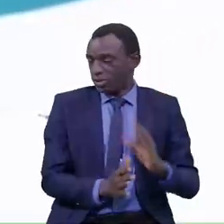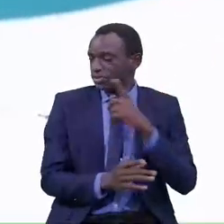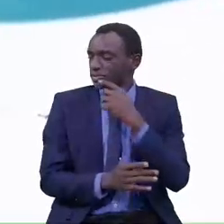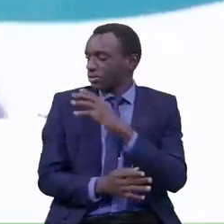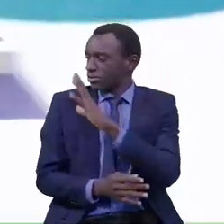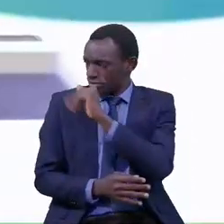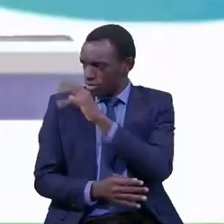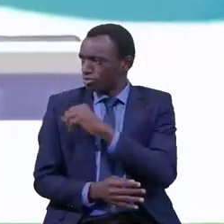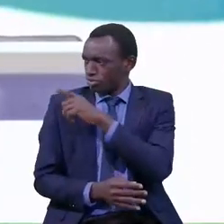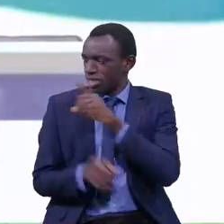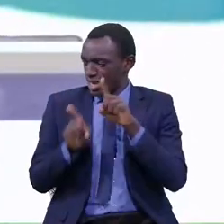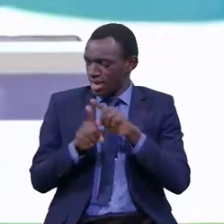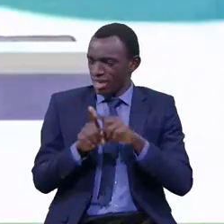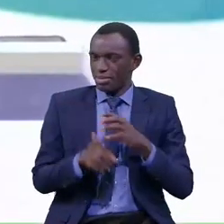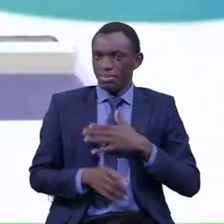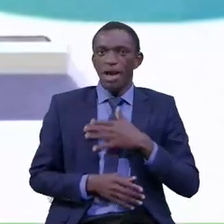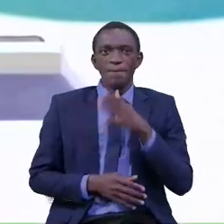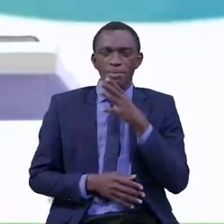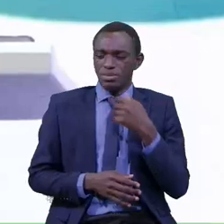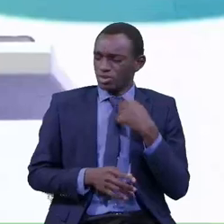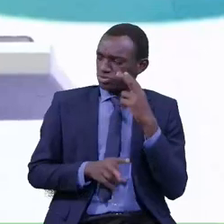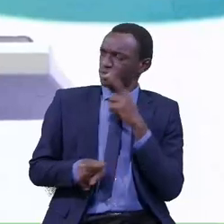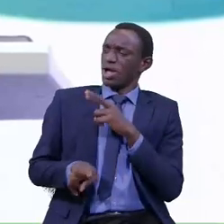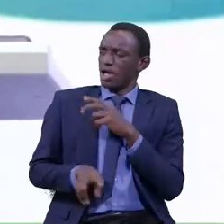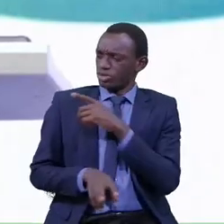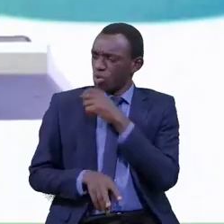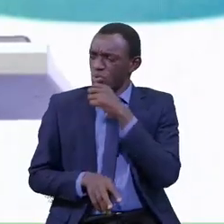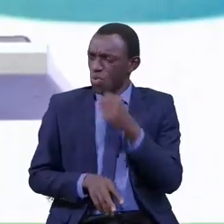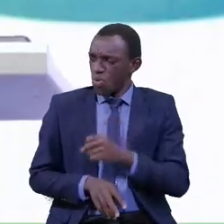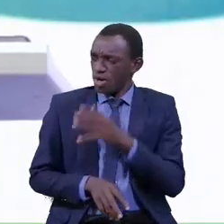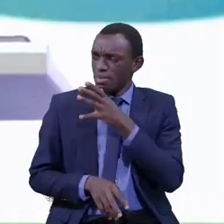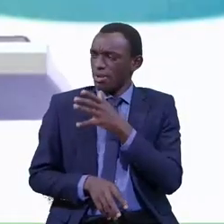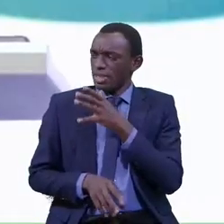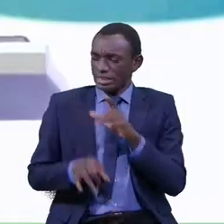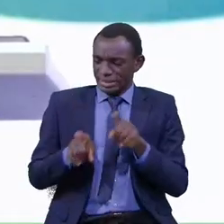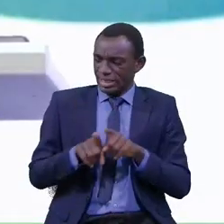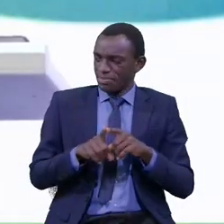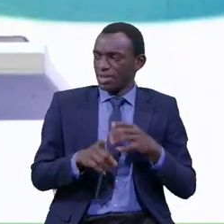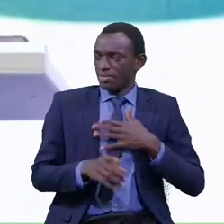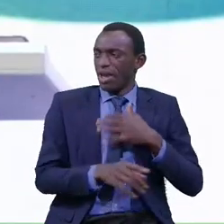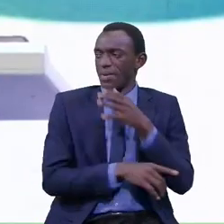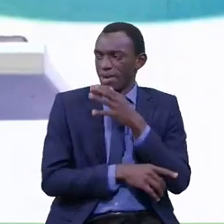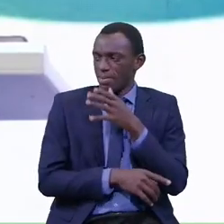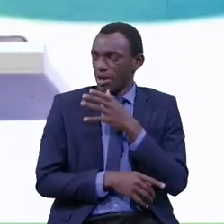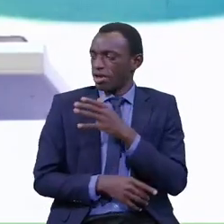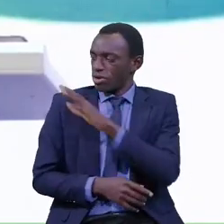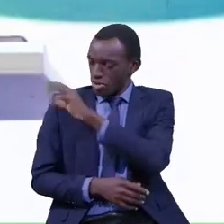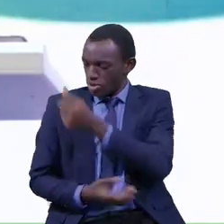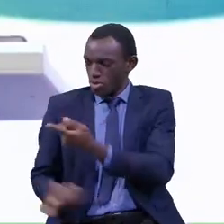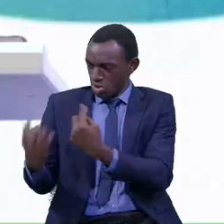comme ma maman. Parce que quand je te regarde, tu es aussi vieille que ma maman. Maman rentre.